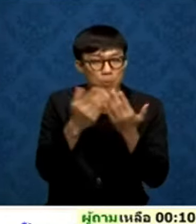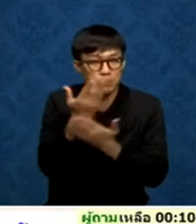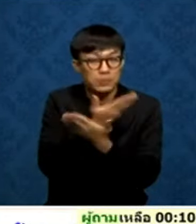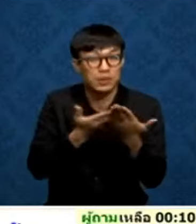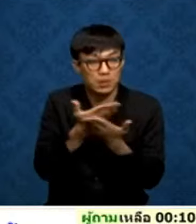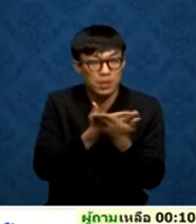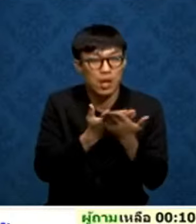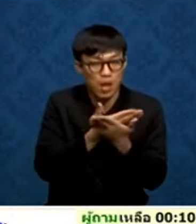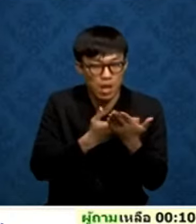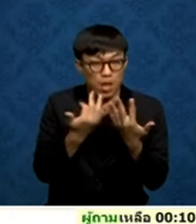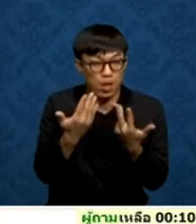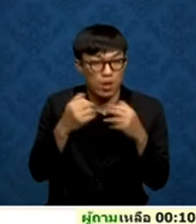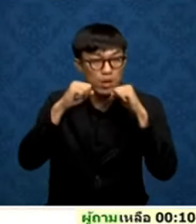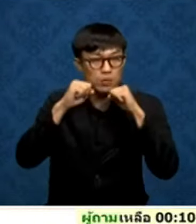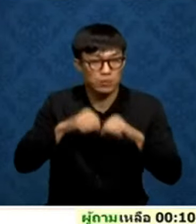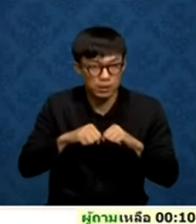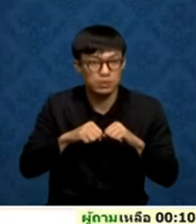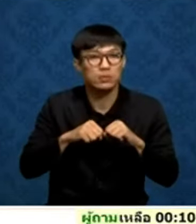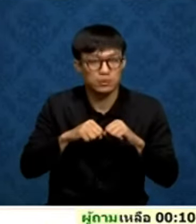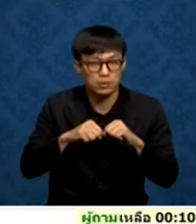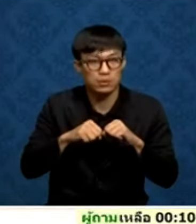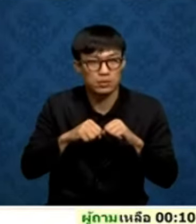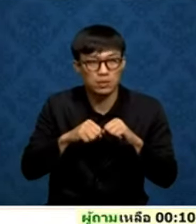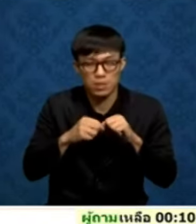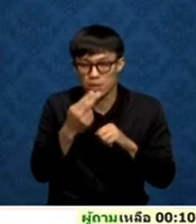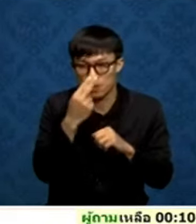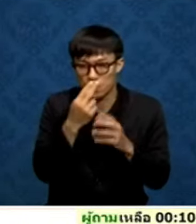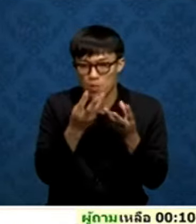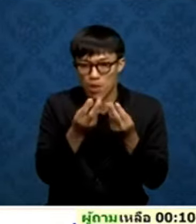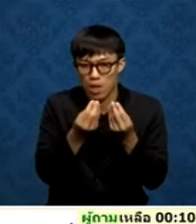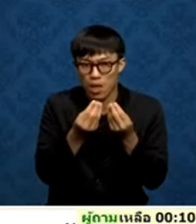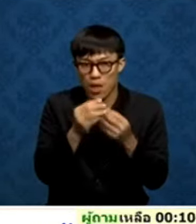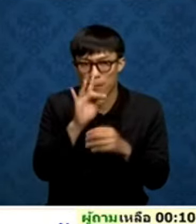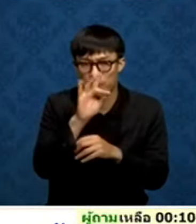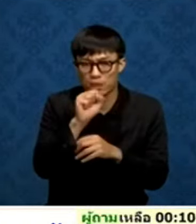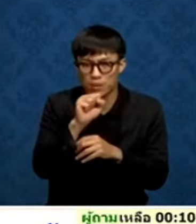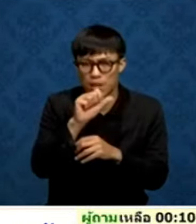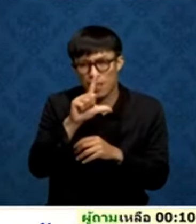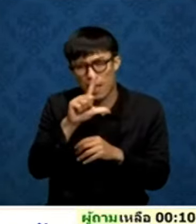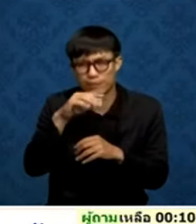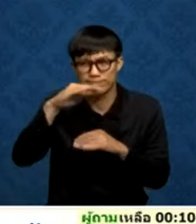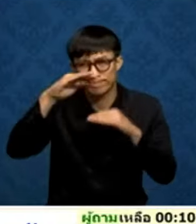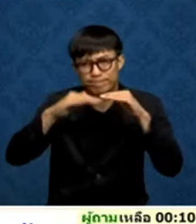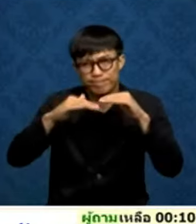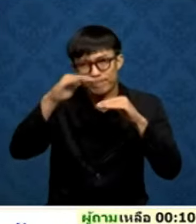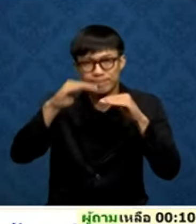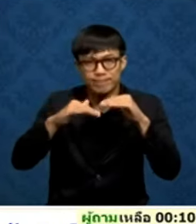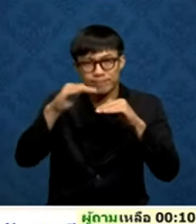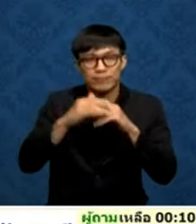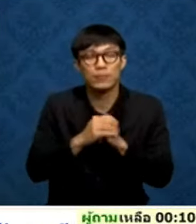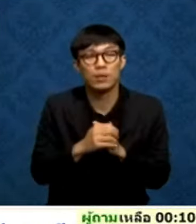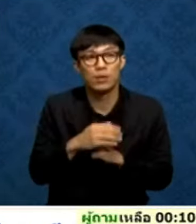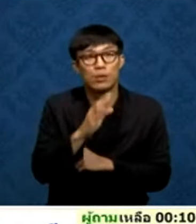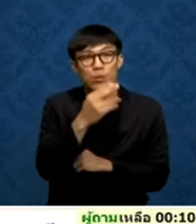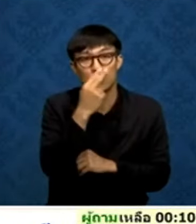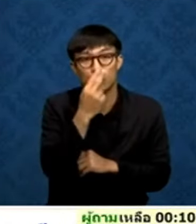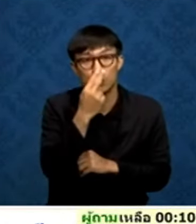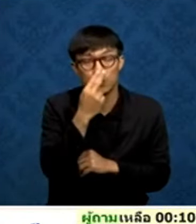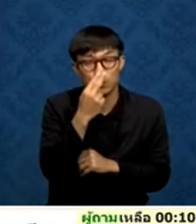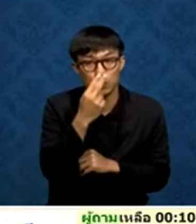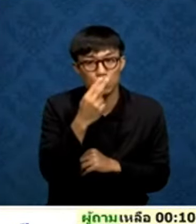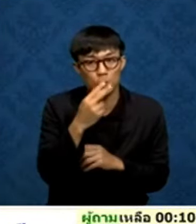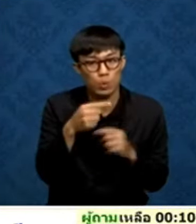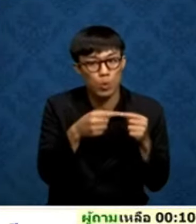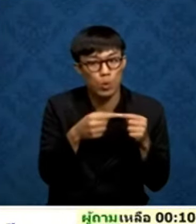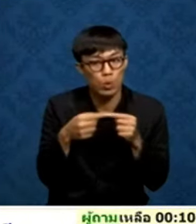ากำลังจะอนุมัติเนี่ยน่าจะหาเห็นตัวเลข 800,000 ล้านบวกลบได้เป็นอย่างน้อยและเมื่อแรงต่อเนื่องที่เขาเข้